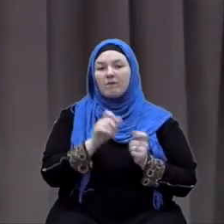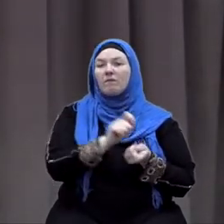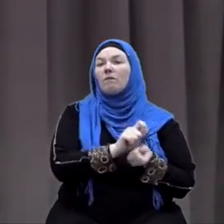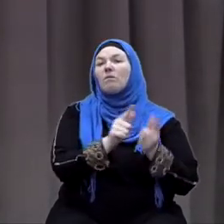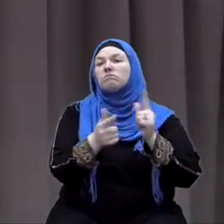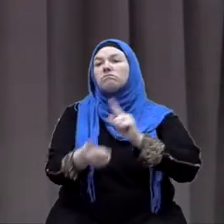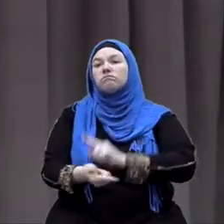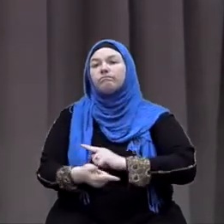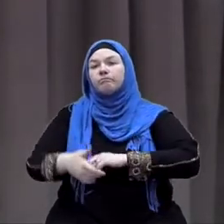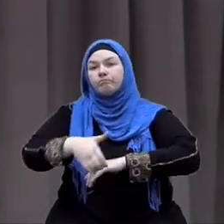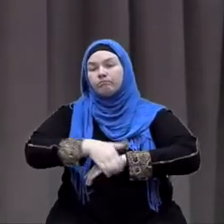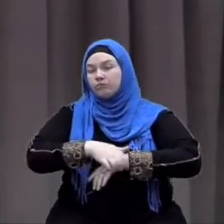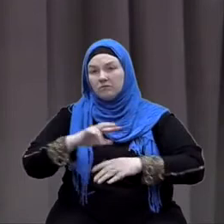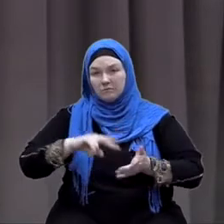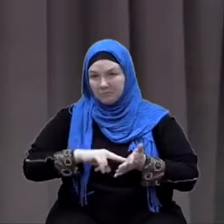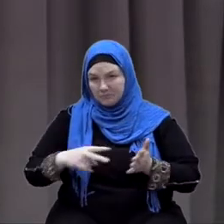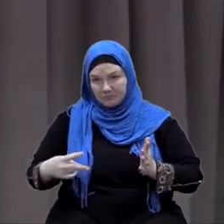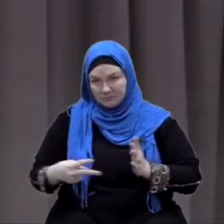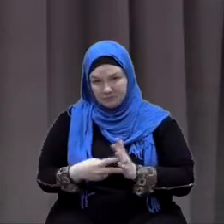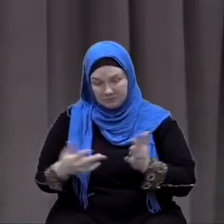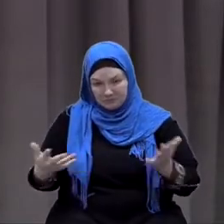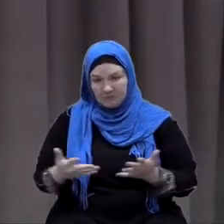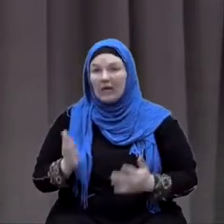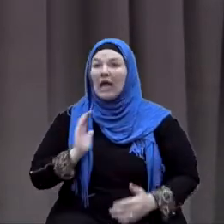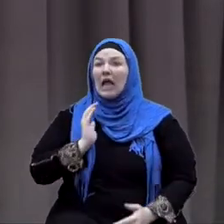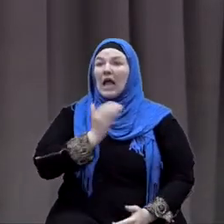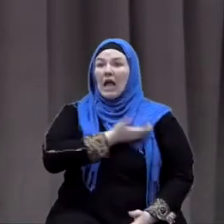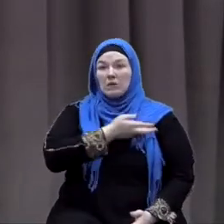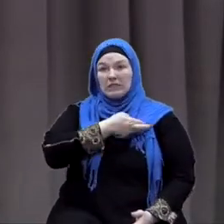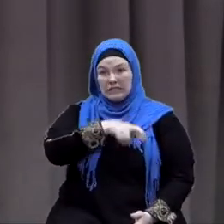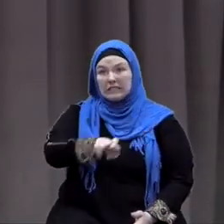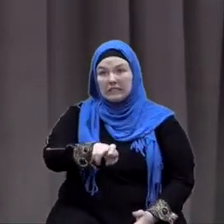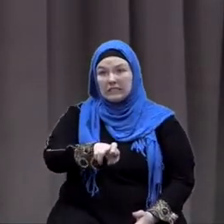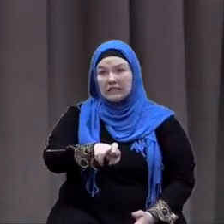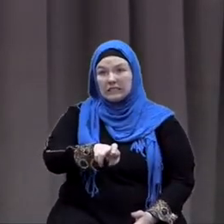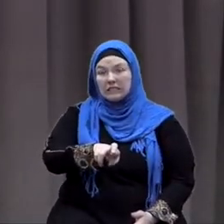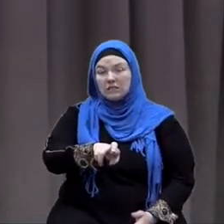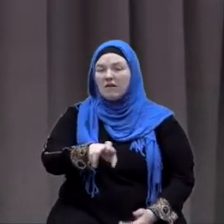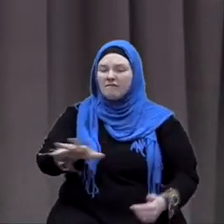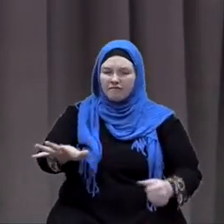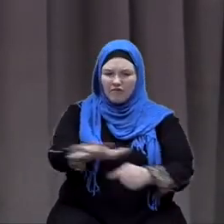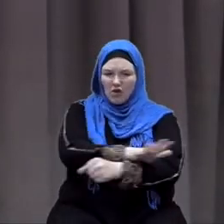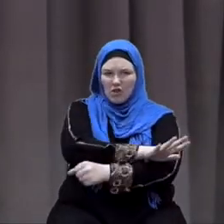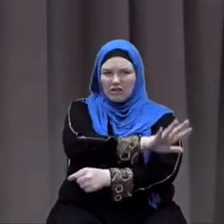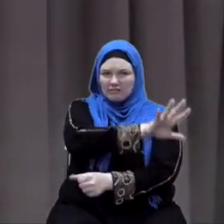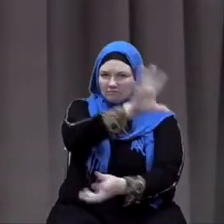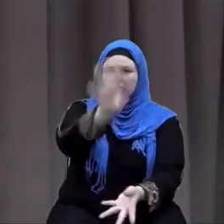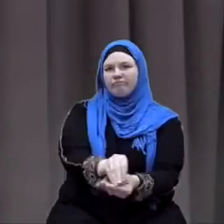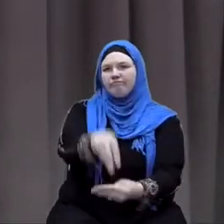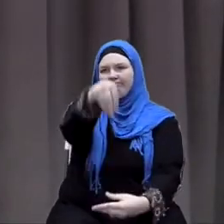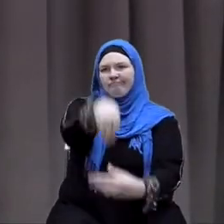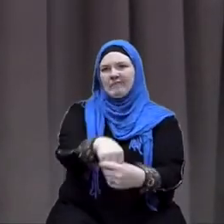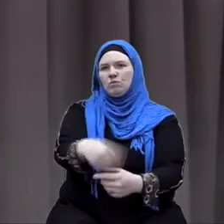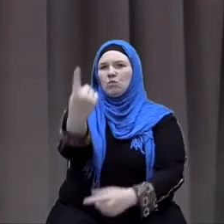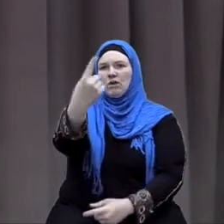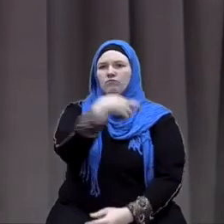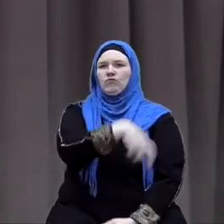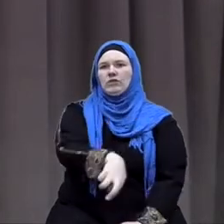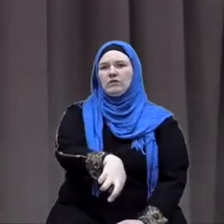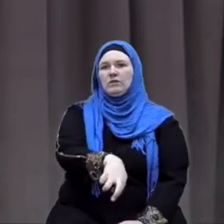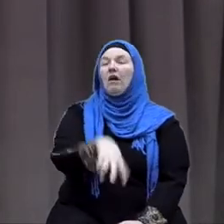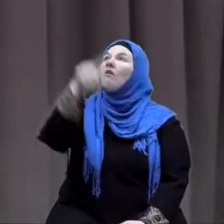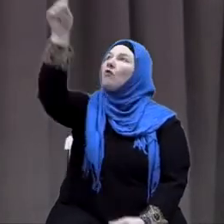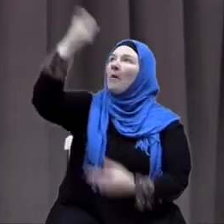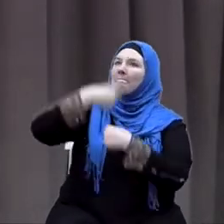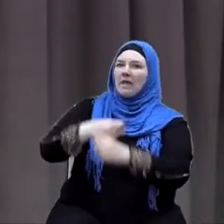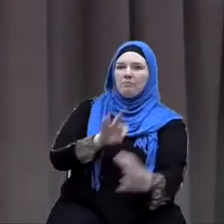لَكُمُ الْإِسْلَامَ دِينَ, that our deen is fully complete and fully perfected to us by